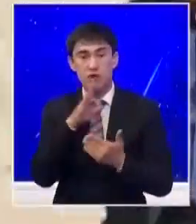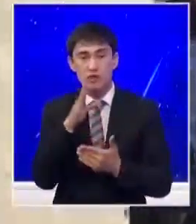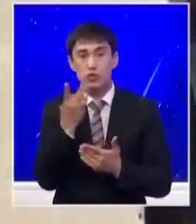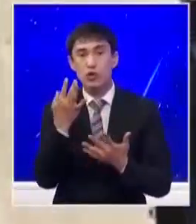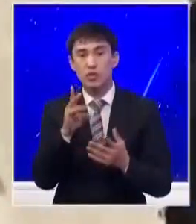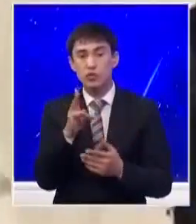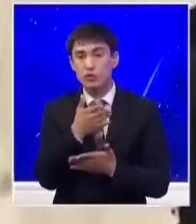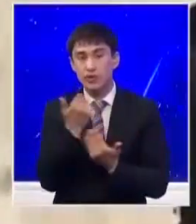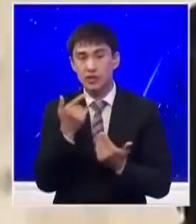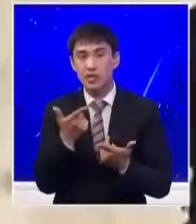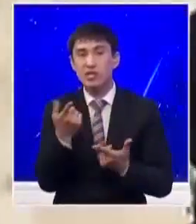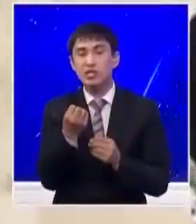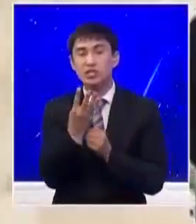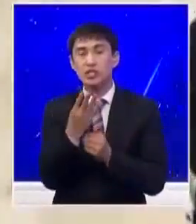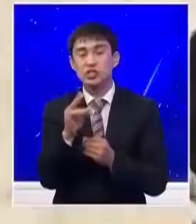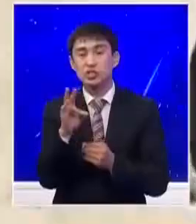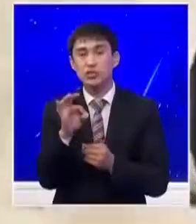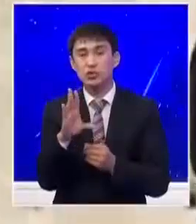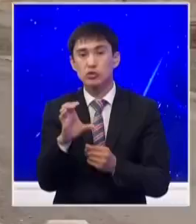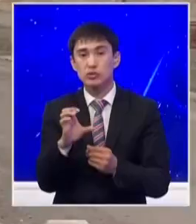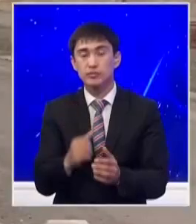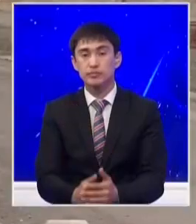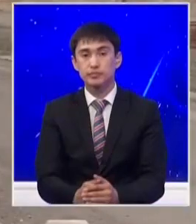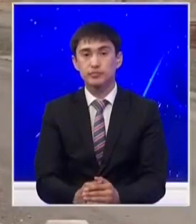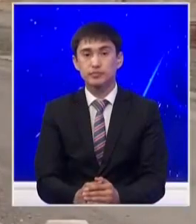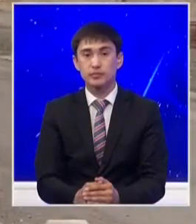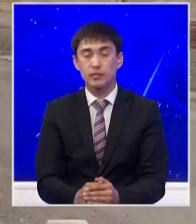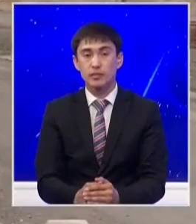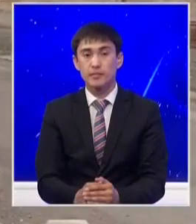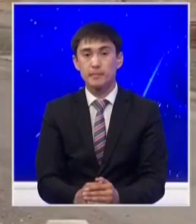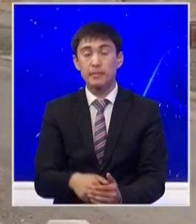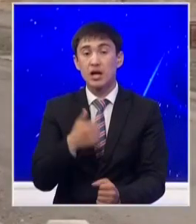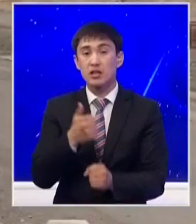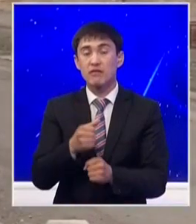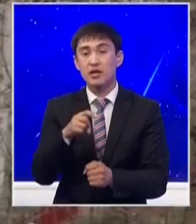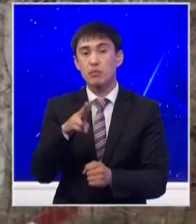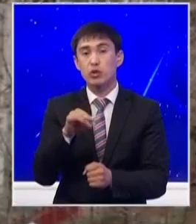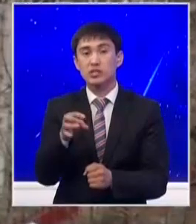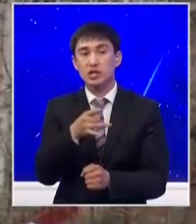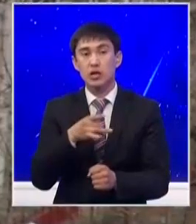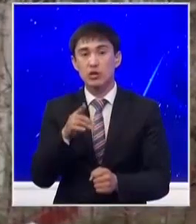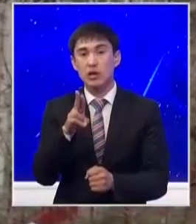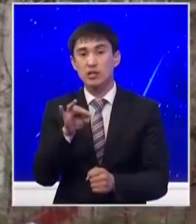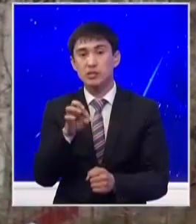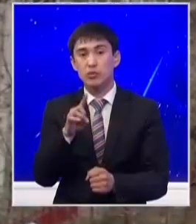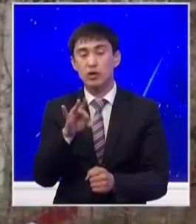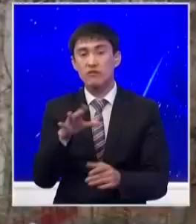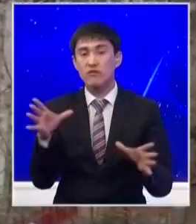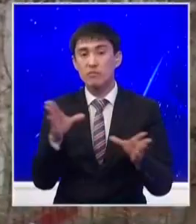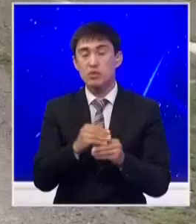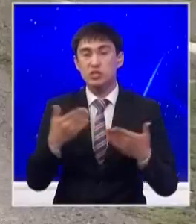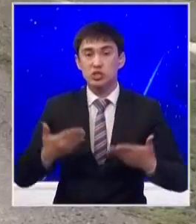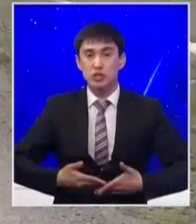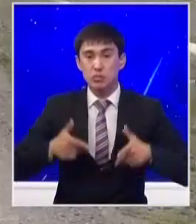насосов отсутствует? Где 14 насосов? Накануне глава Кербулакского района Канат Есбулата вместе с